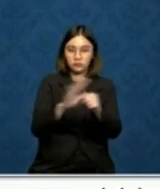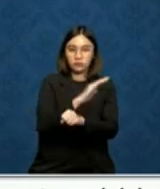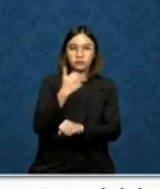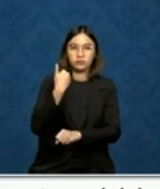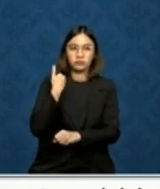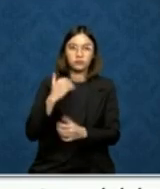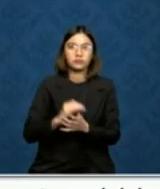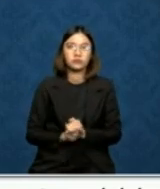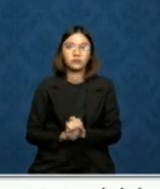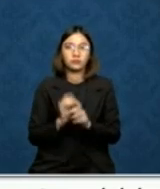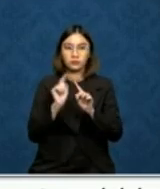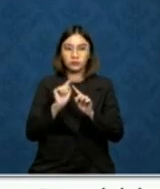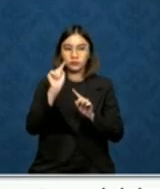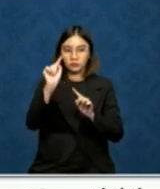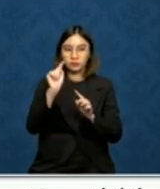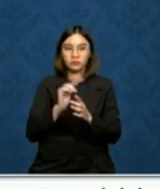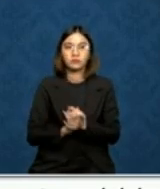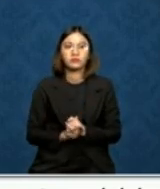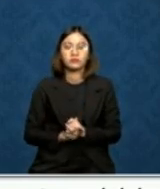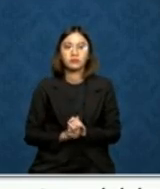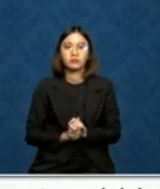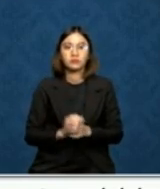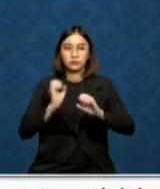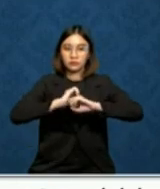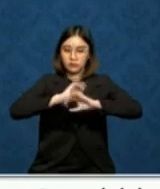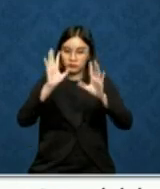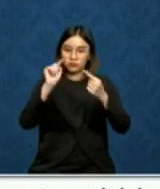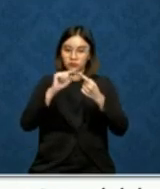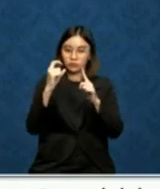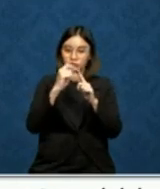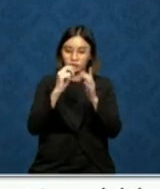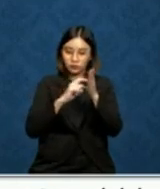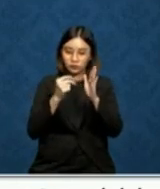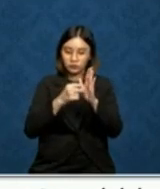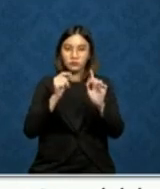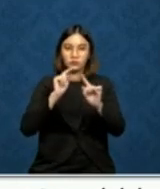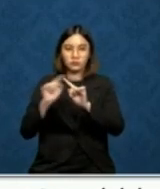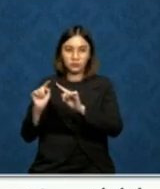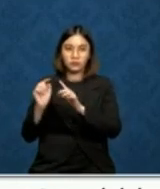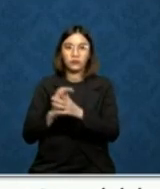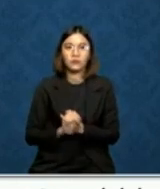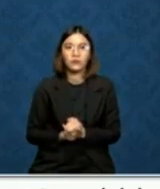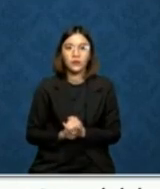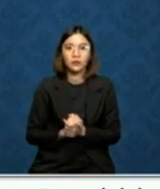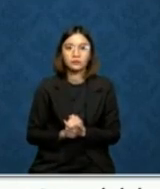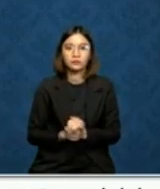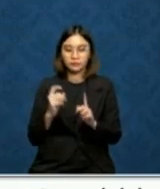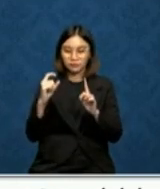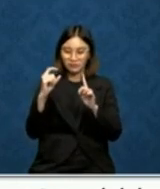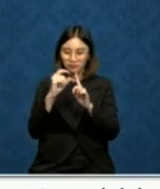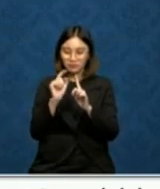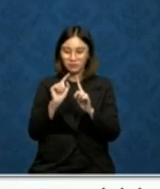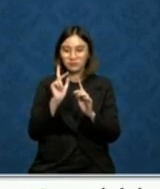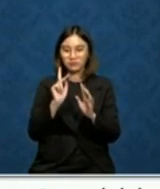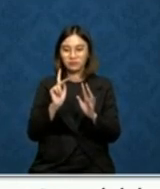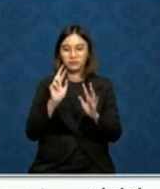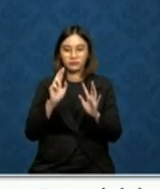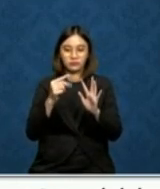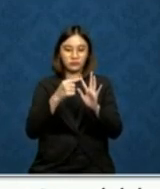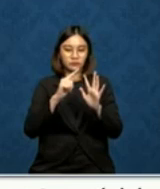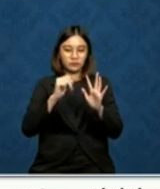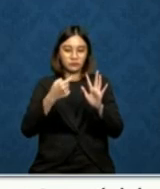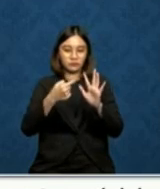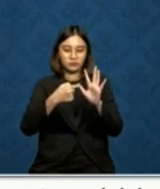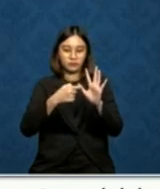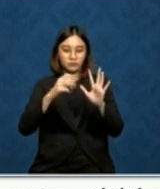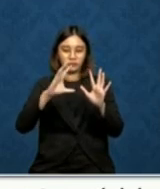ขึ้นข้อที่1ความชัดเจนในบทนิยามบทนิยามของคำว่ากระทำชำเราและ